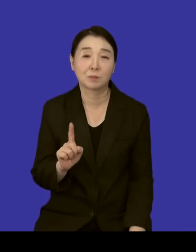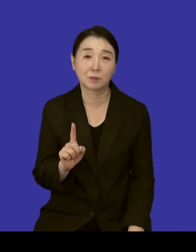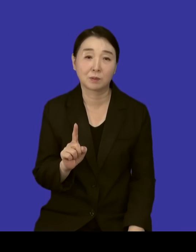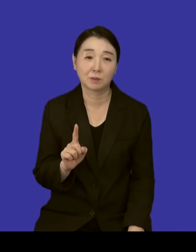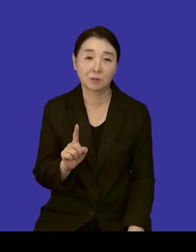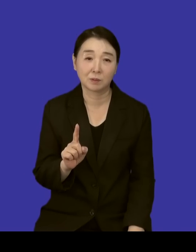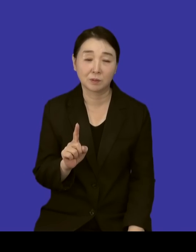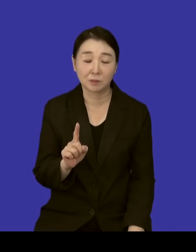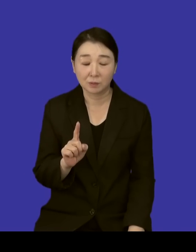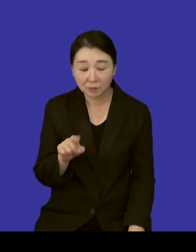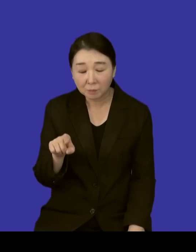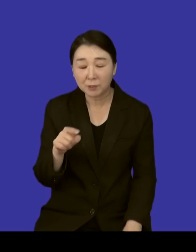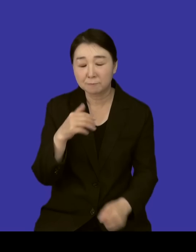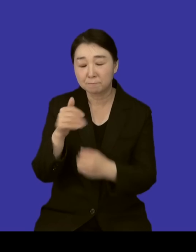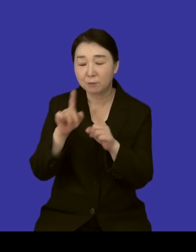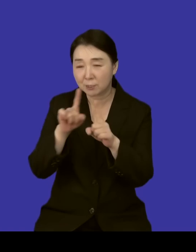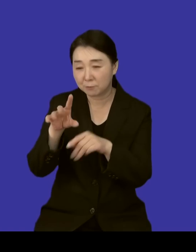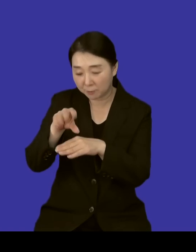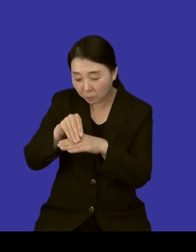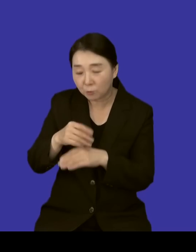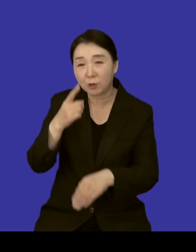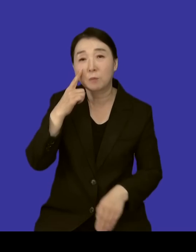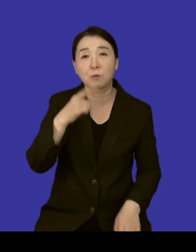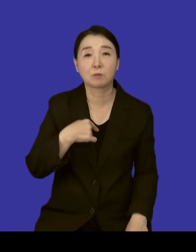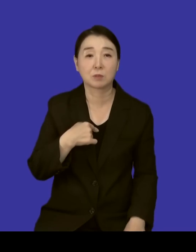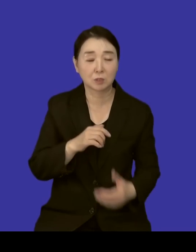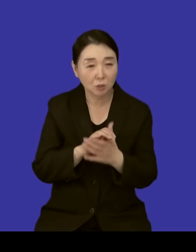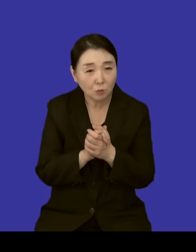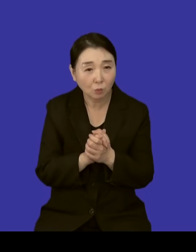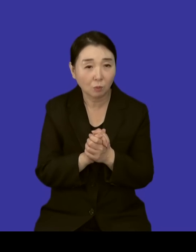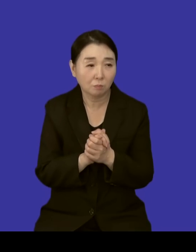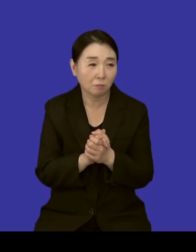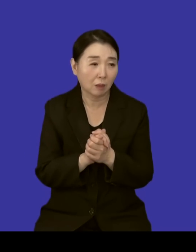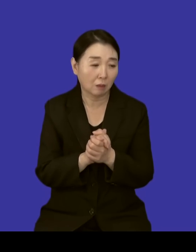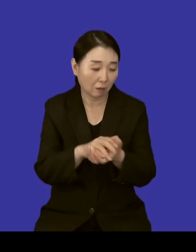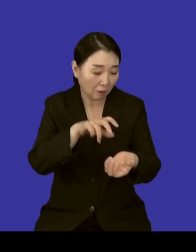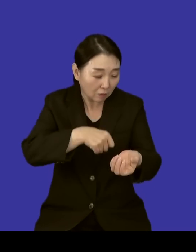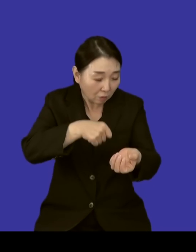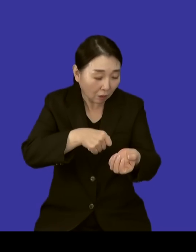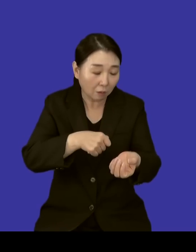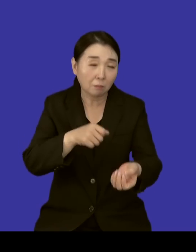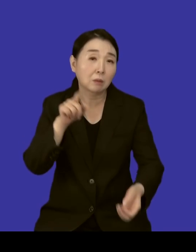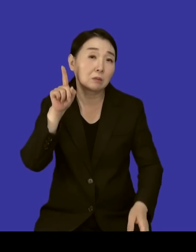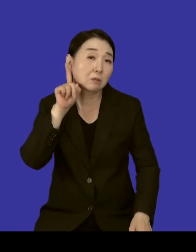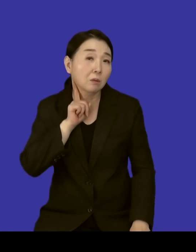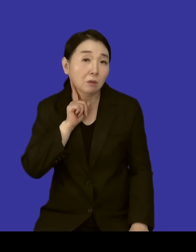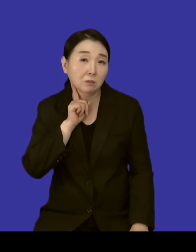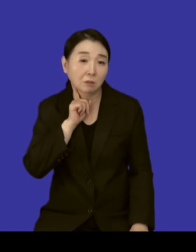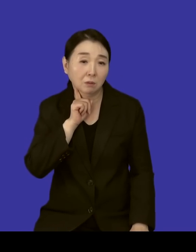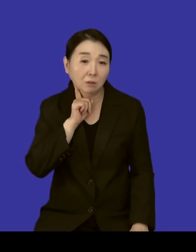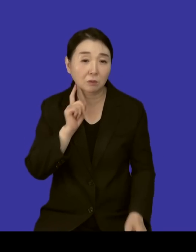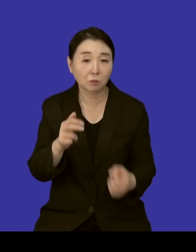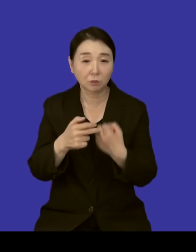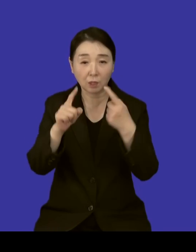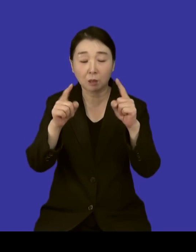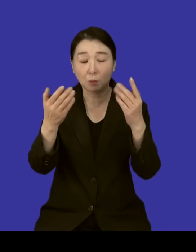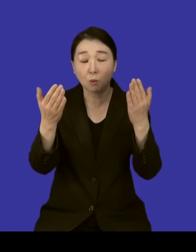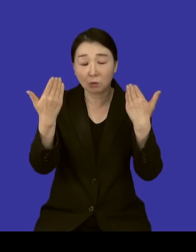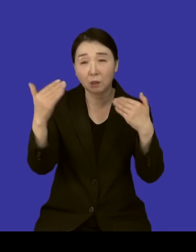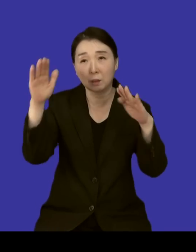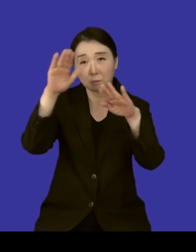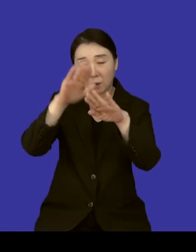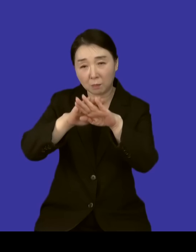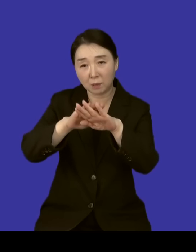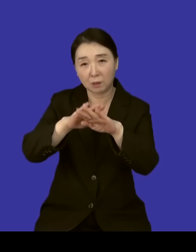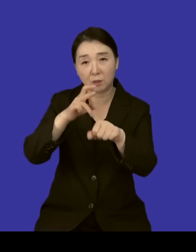정말 이렇게 적용을 길러놓고 기도했는데 자꾸 혈압이 떨어지고 그래서 이제 대학병원으로 밤중 12시에 옮겼어요.